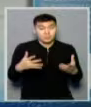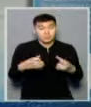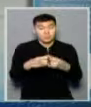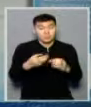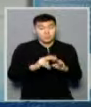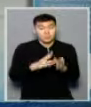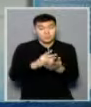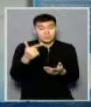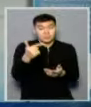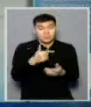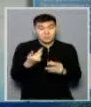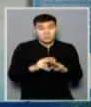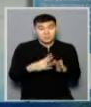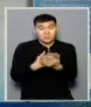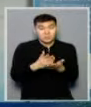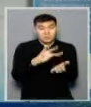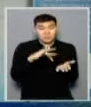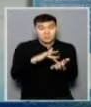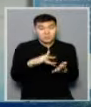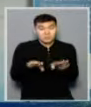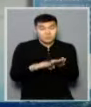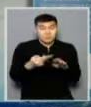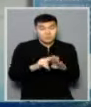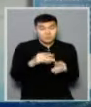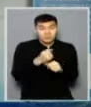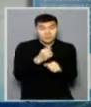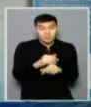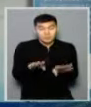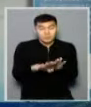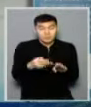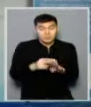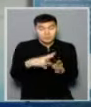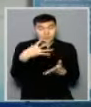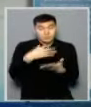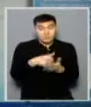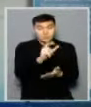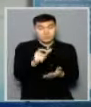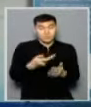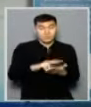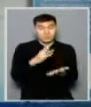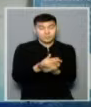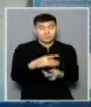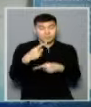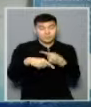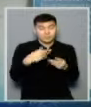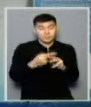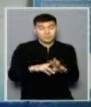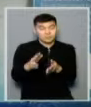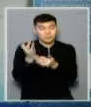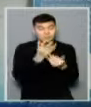Осы біздің Атырау қаласының өзінде де 90-ға қатысқан азаматтар мен азаматшалар бар. Бәрі де кездесуге